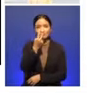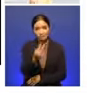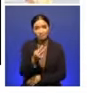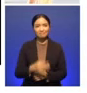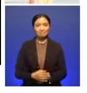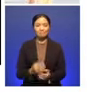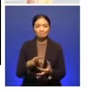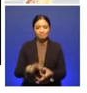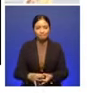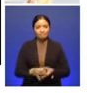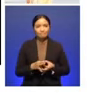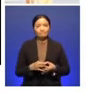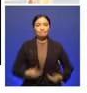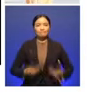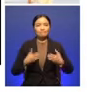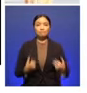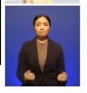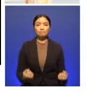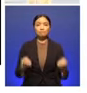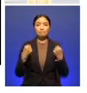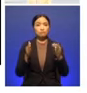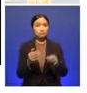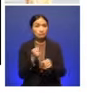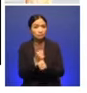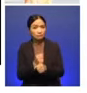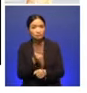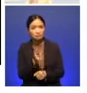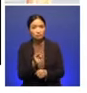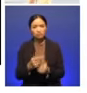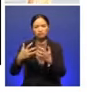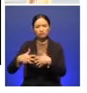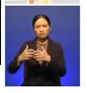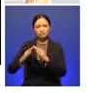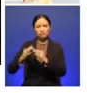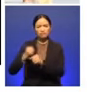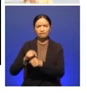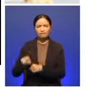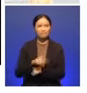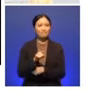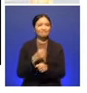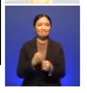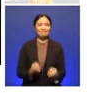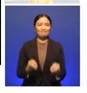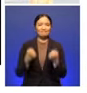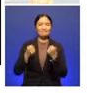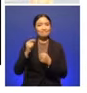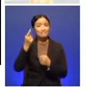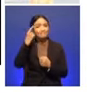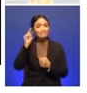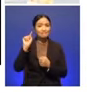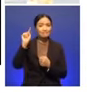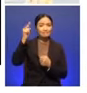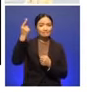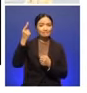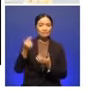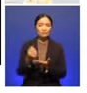อันนี้ไม่ต้องพูดมากก็คือหมายความว่าการที่คนได้ทำงานแบบนี้ไม่ใช่งานแบบโรงงานนะคะมันก็ทำให้เขาเกิดพลังสร้างสรรค์นะคะม